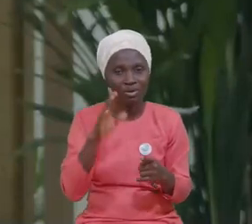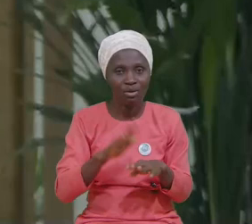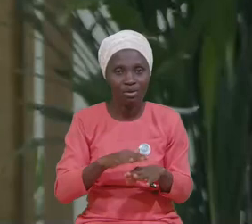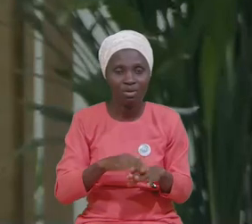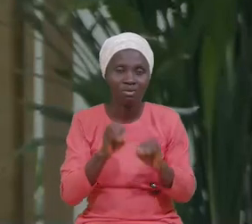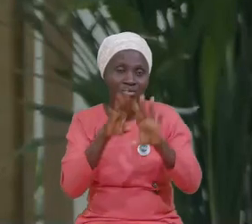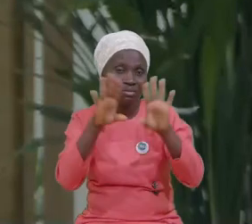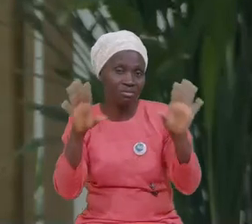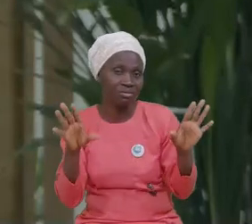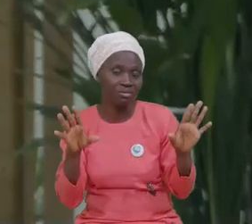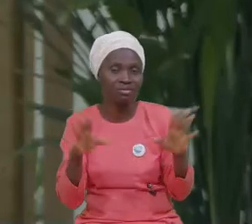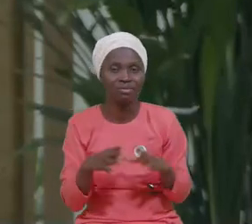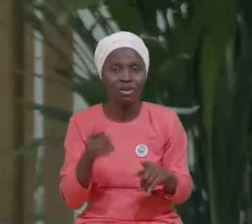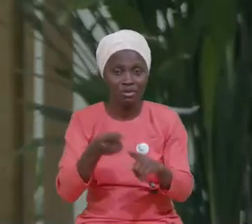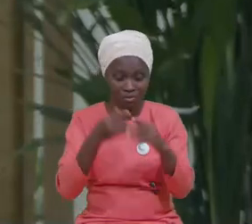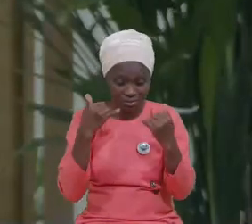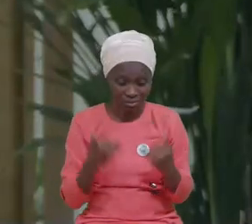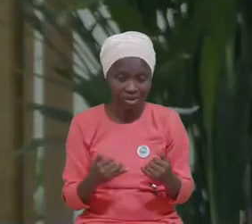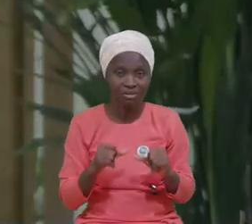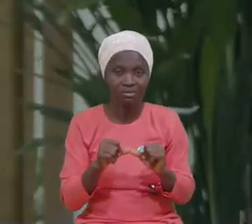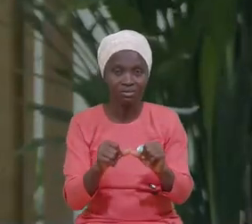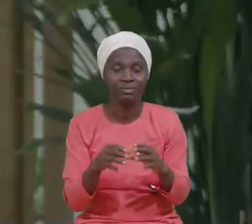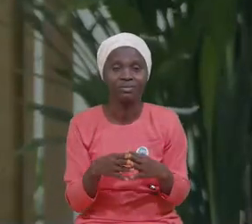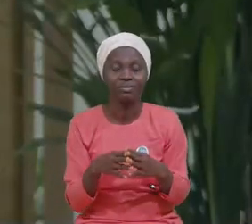Radieux. À partir de maintenant,